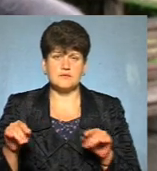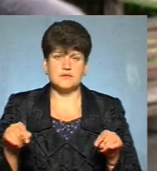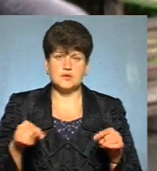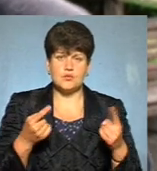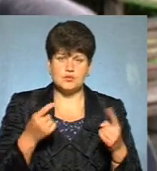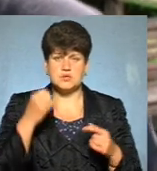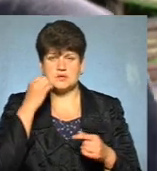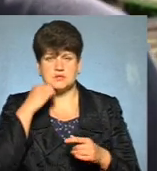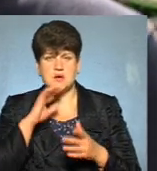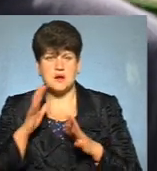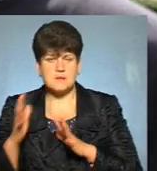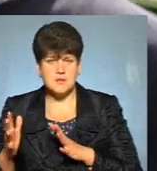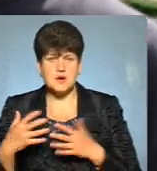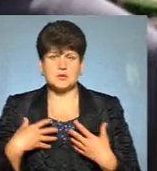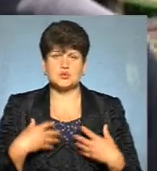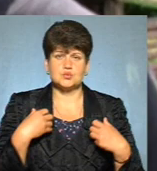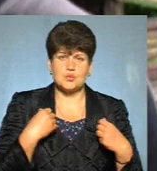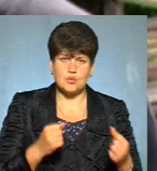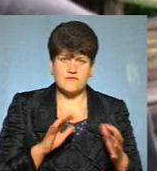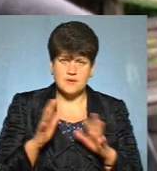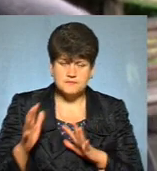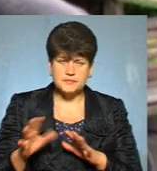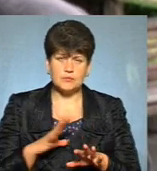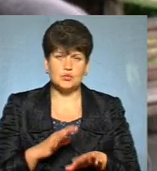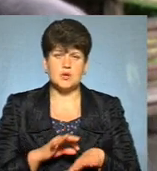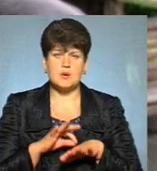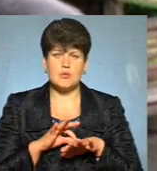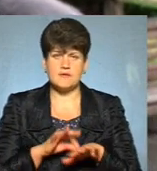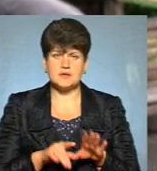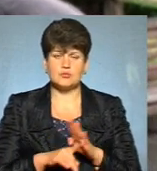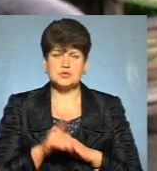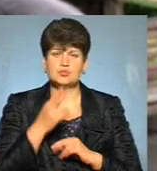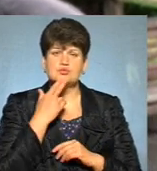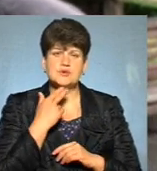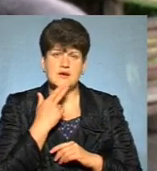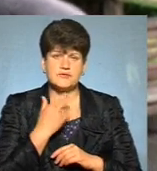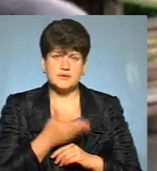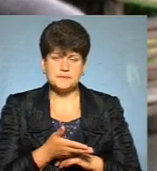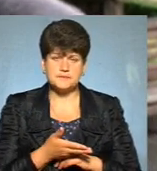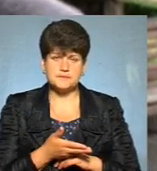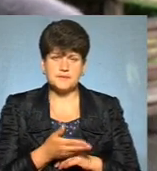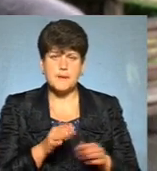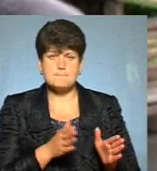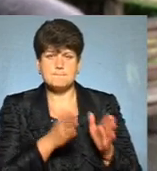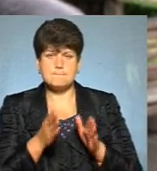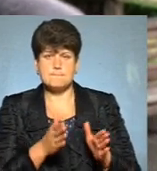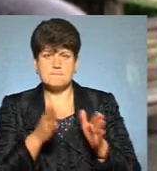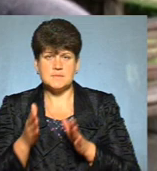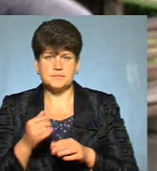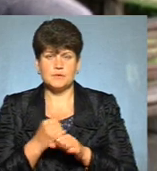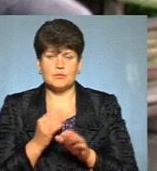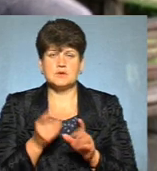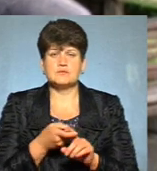старий парк, парк здоров'я, були проведені на початку червня. Ну, переносились роботи через погодні